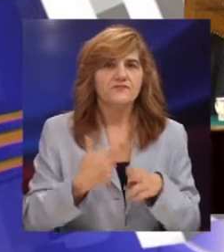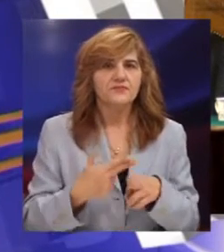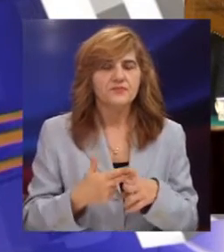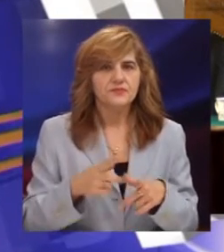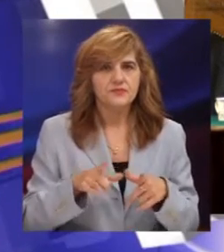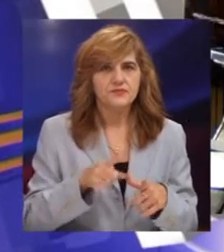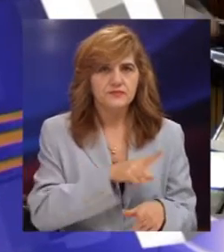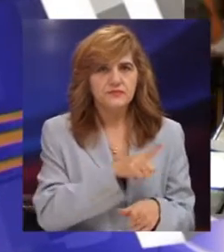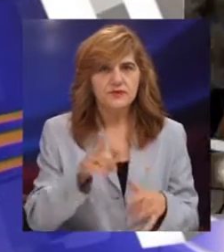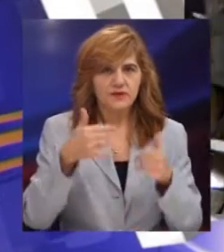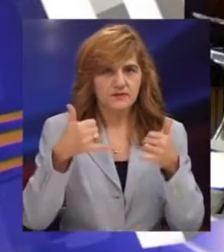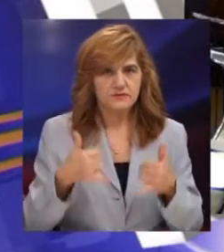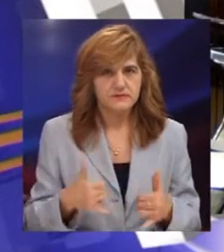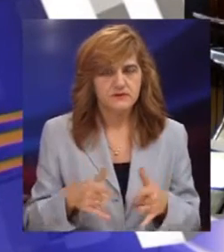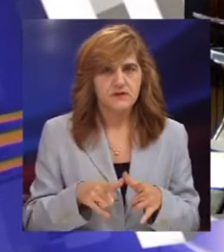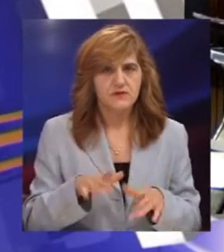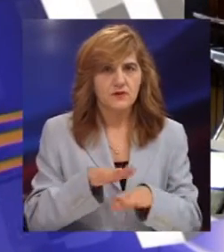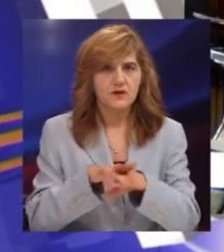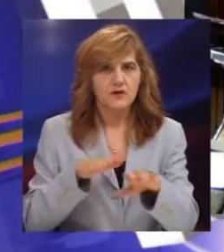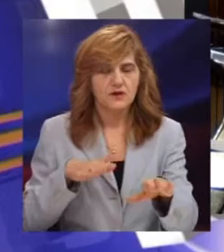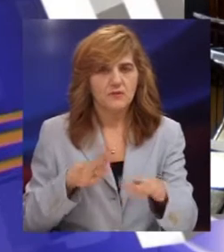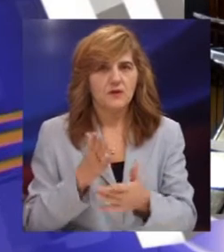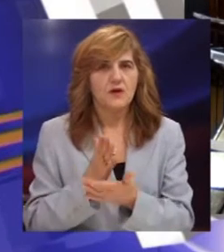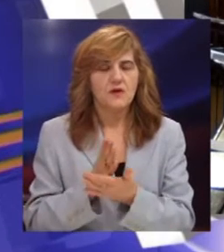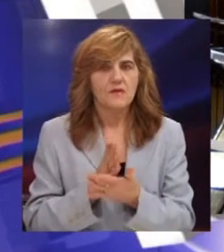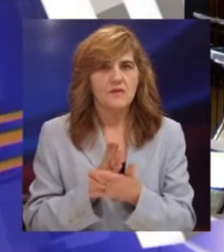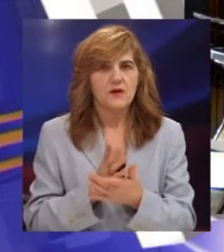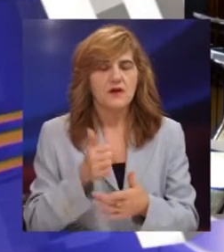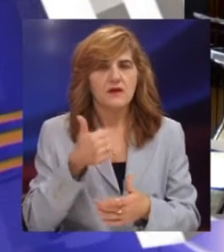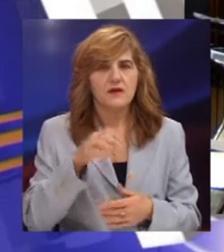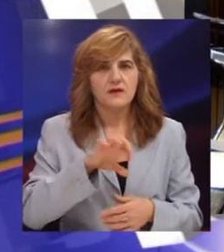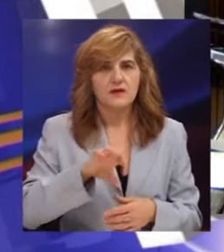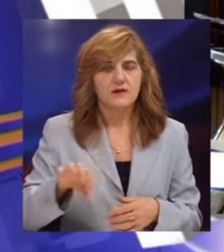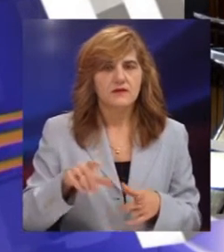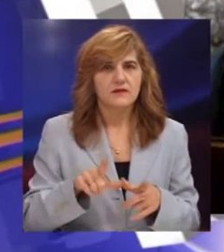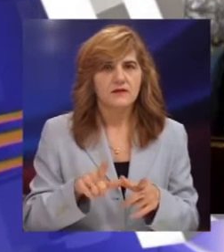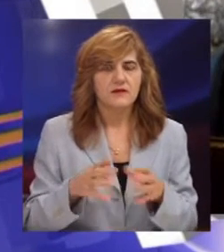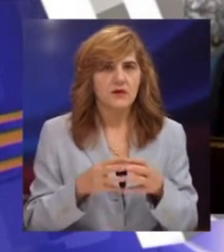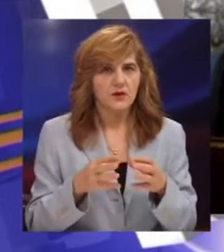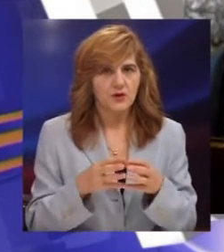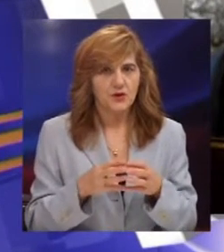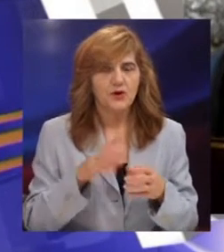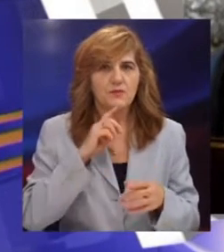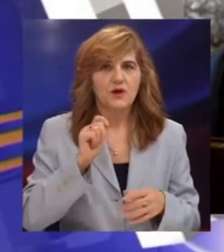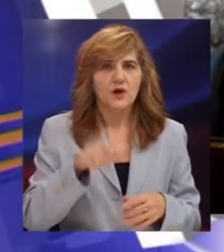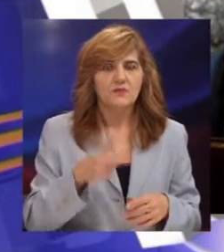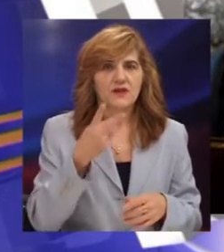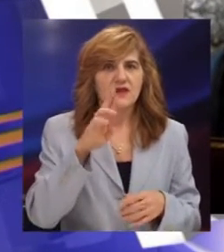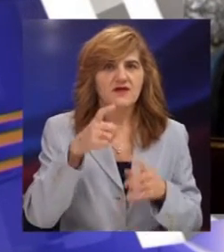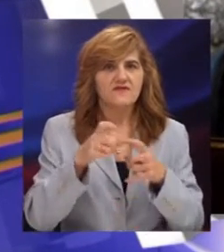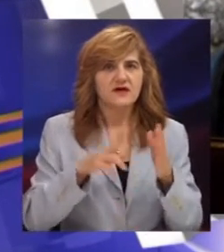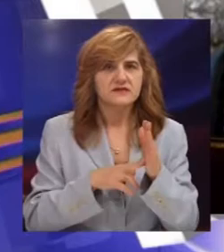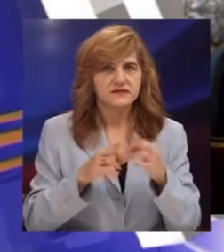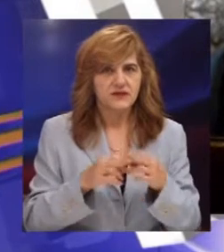dosadašnjem toku mandata aktuelnog saziva Skupštine grada zastupala, odnosno bila deo njihovih odborničkih grupa, odbornica